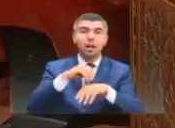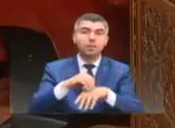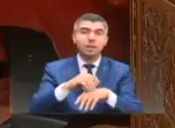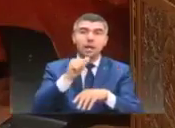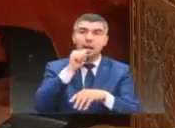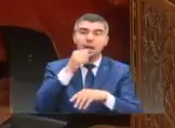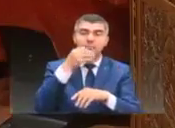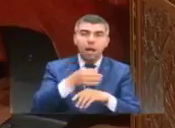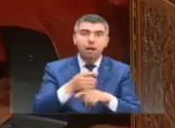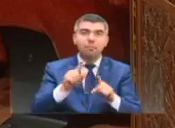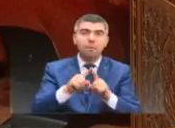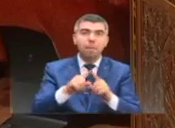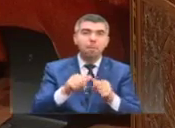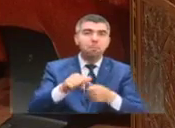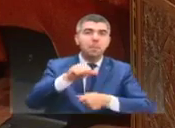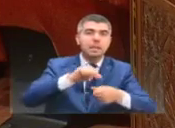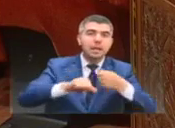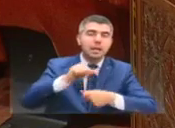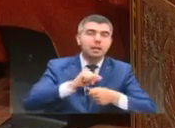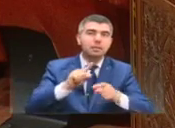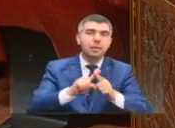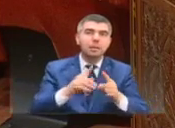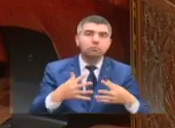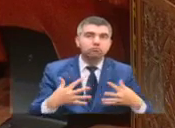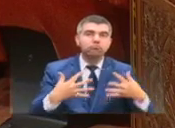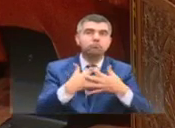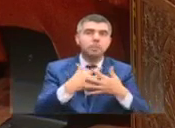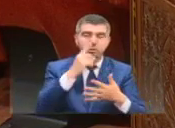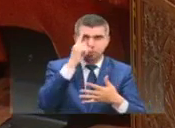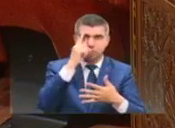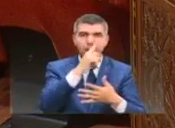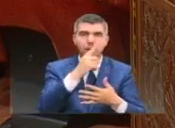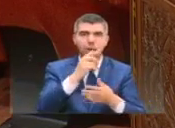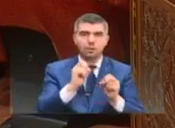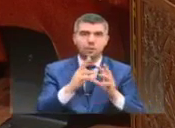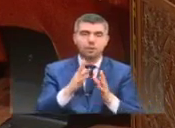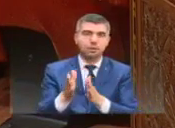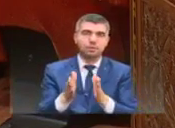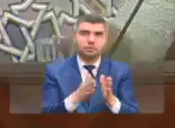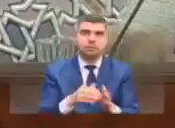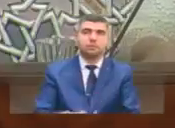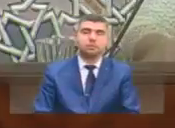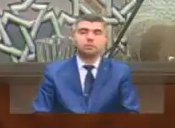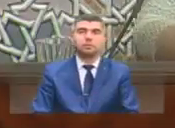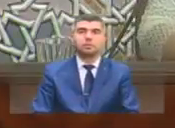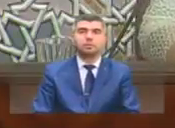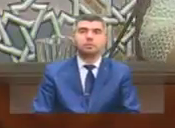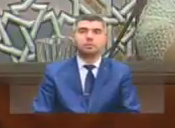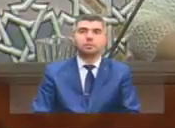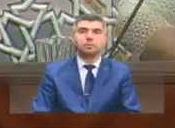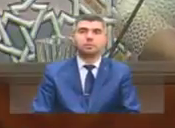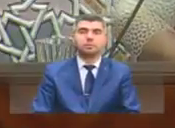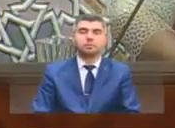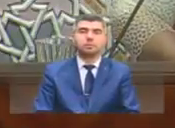استعمالها، جيبوها لنا وممكن أن ندخل في شراكة من أجل إخراجها للوجود. شكرا لكم سادة النواب. شكرا سيدة كاتبة الدولة. نمر